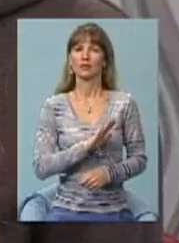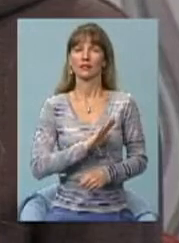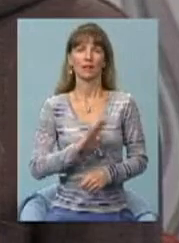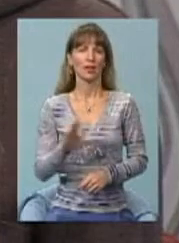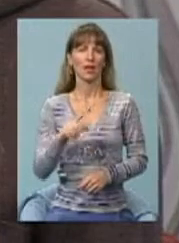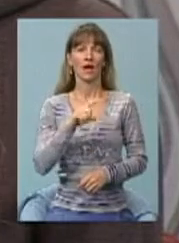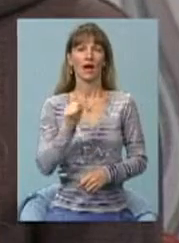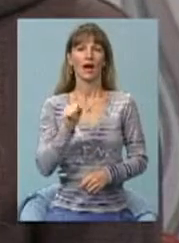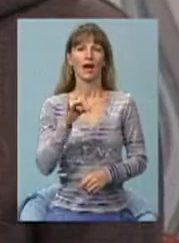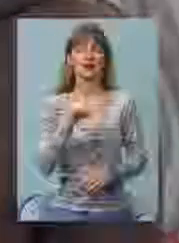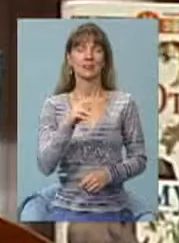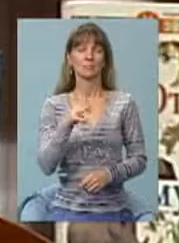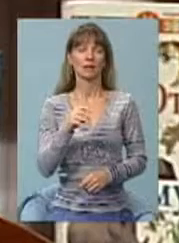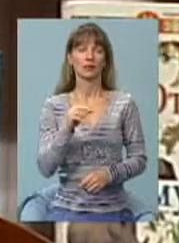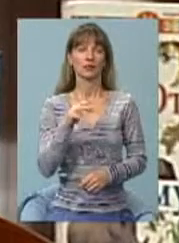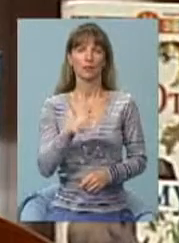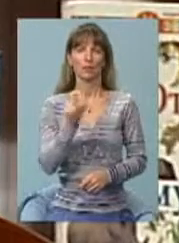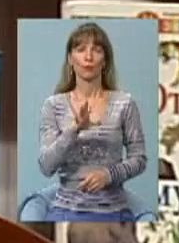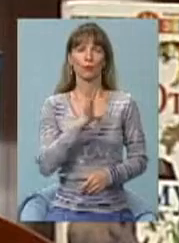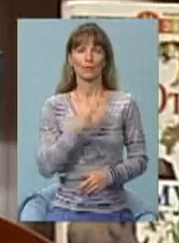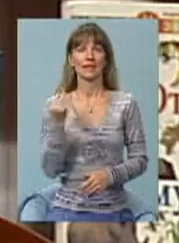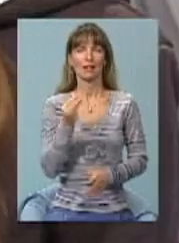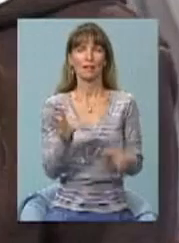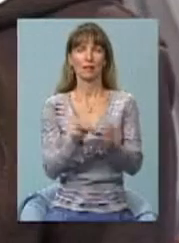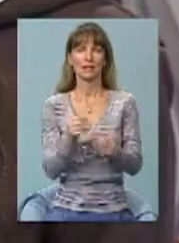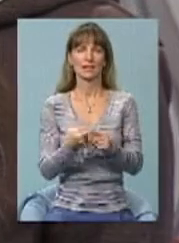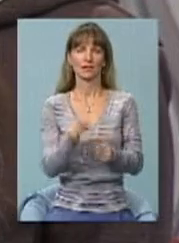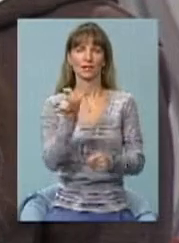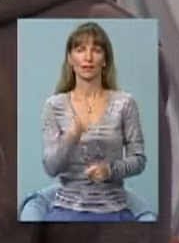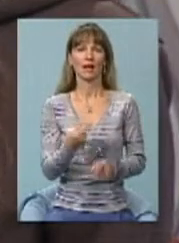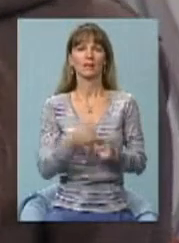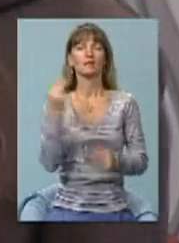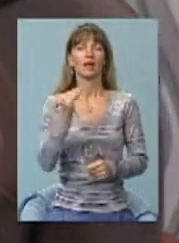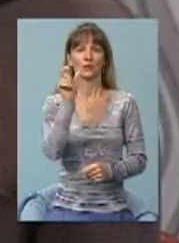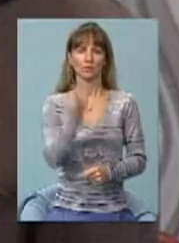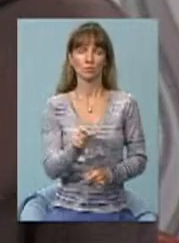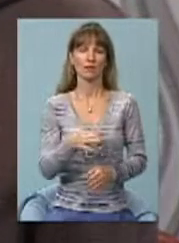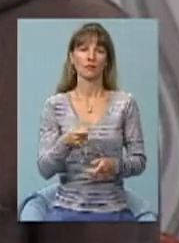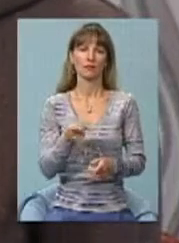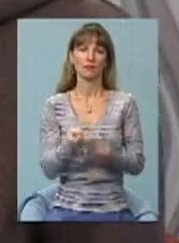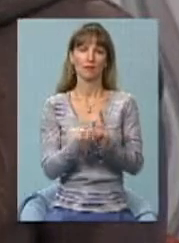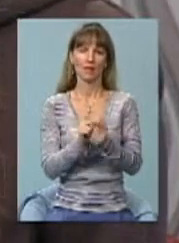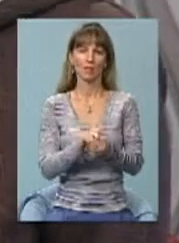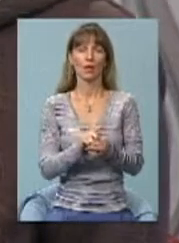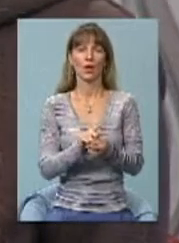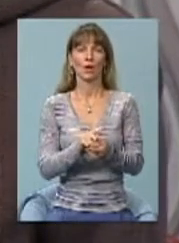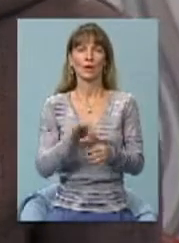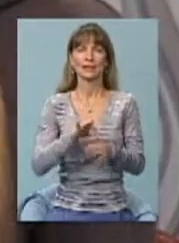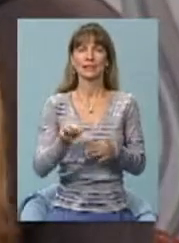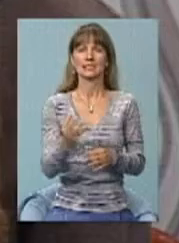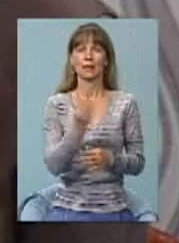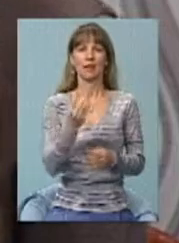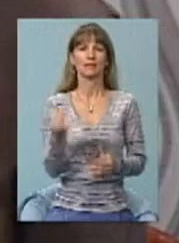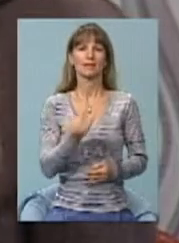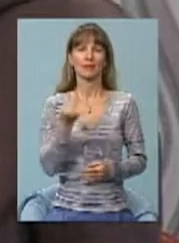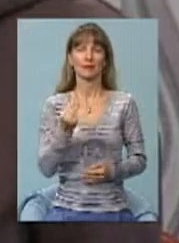буде цікаво з цією цікавою, веселою личністю. Тобто ця цікава людина, вона навпаки запалить якийсь певний там інтерес і взагалі